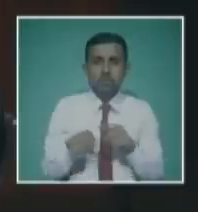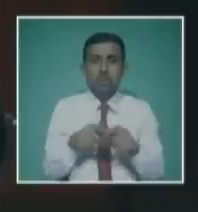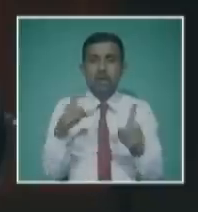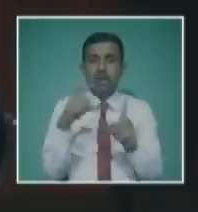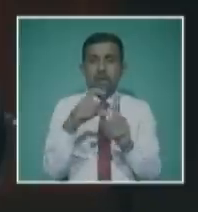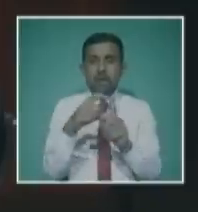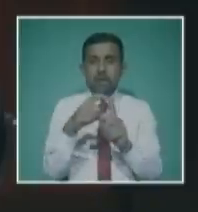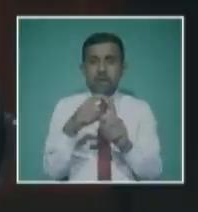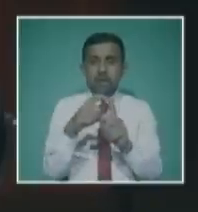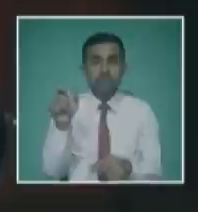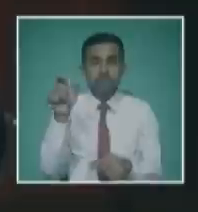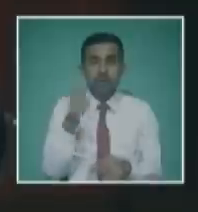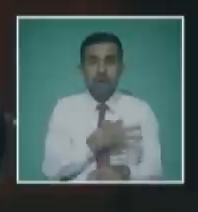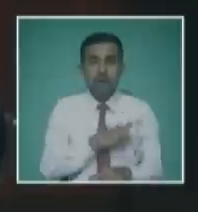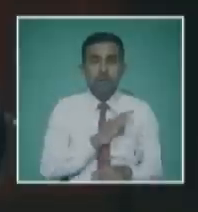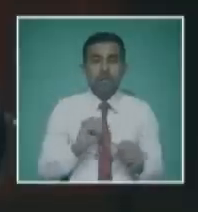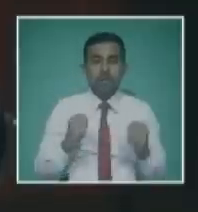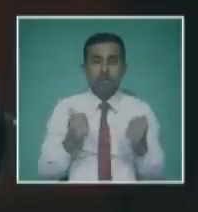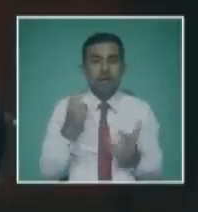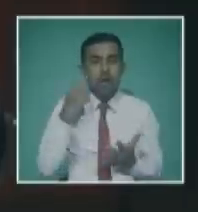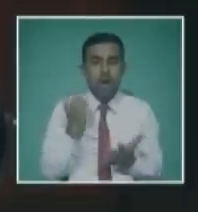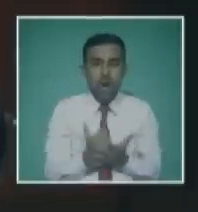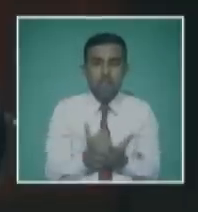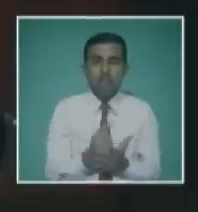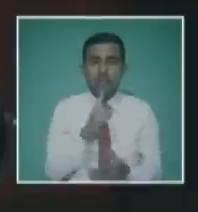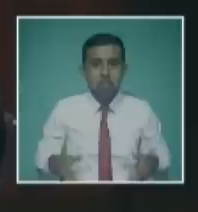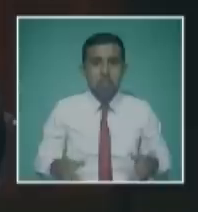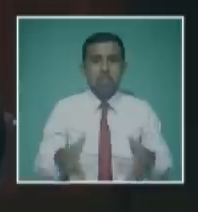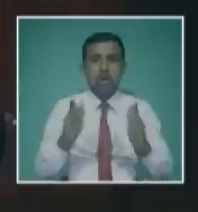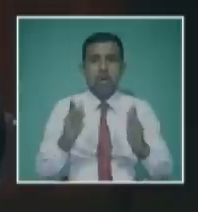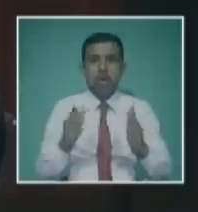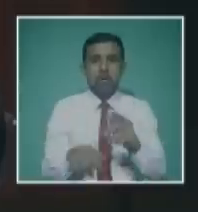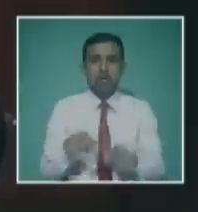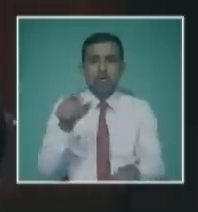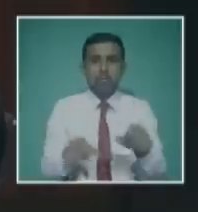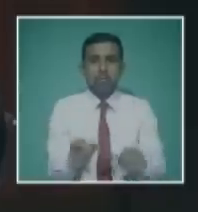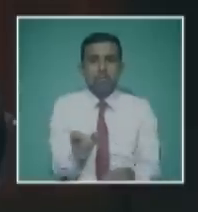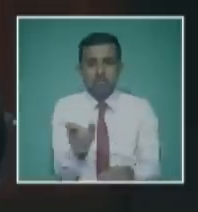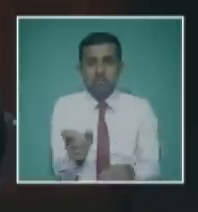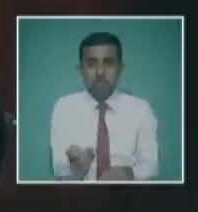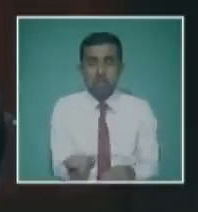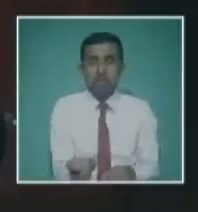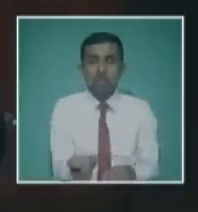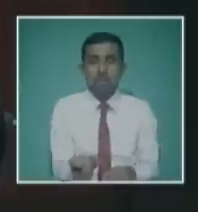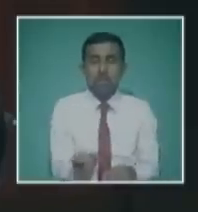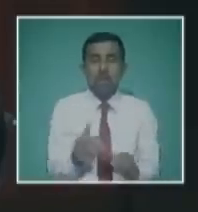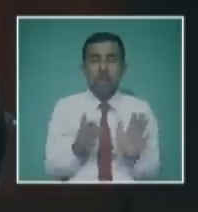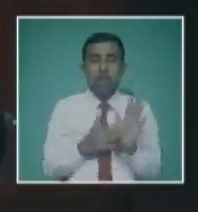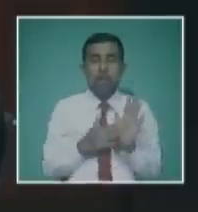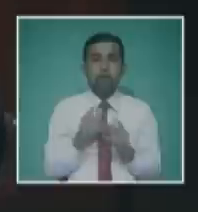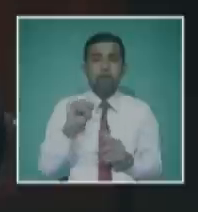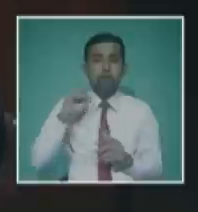දෙව්දත්තර තෙරුණුන්ට මොකද ජීවත් වෙන්න අසීරුයි කියලා පාරට බැස්සපු මිනිස්සු මර්ධනය කරන අතරේ මයිකල් කුමාරවරු